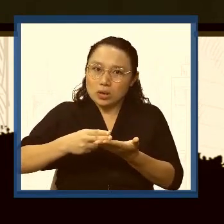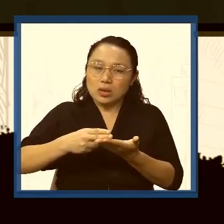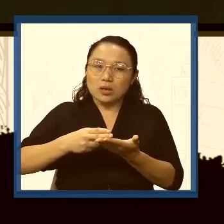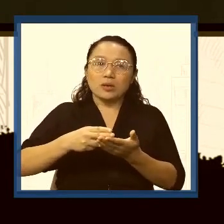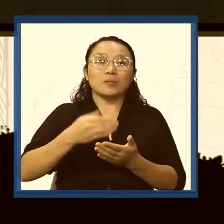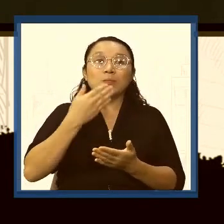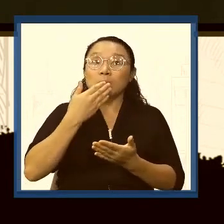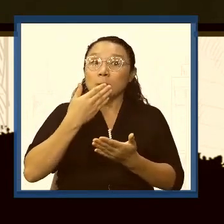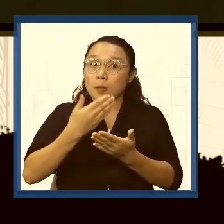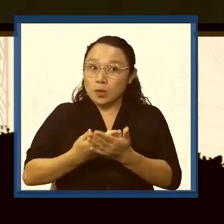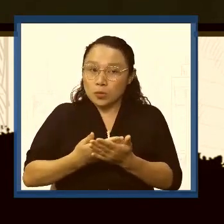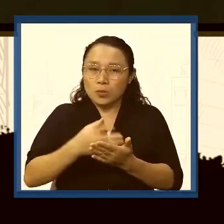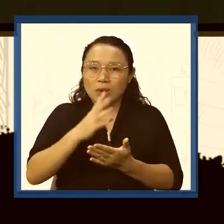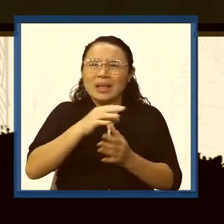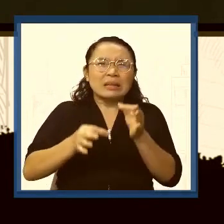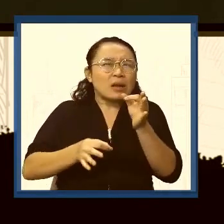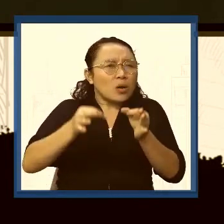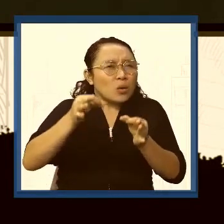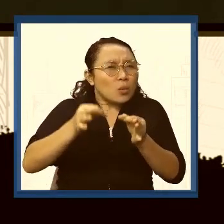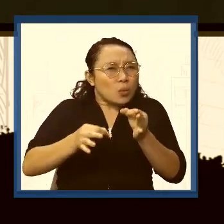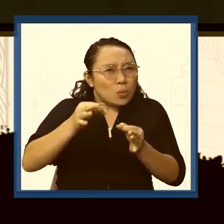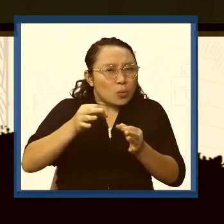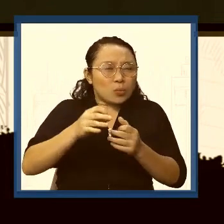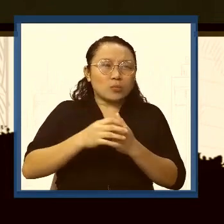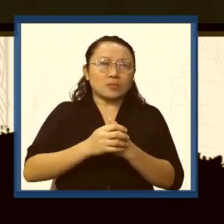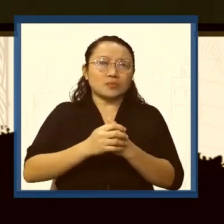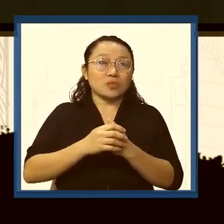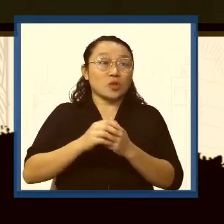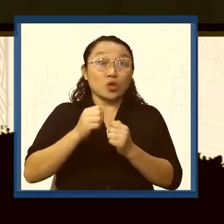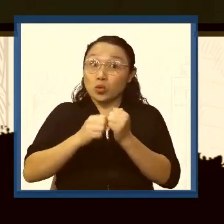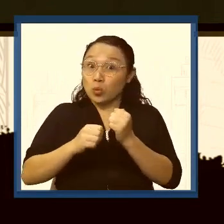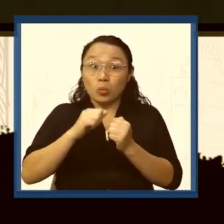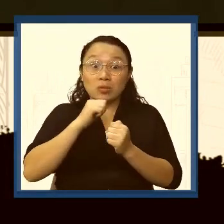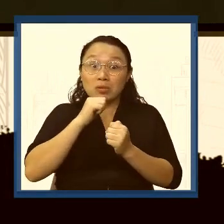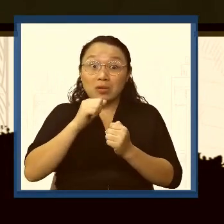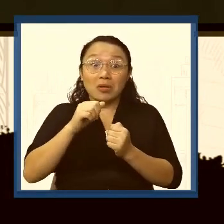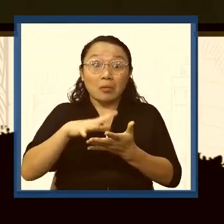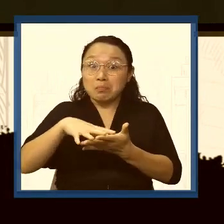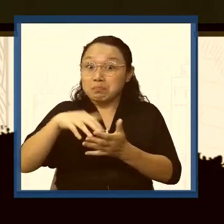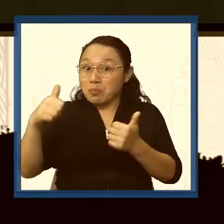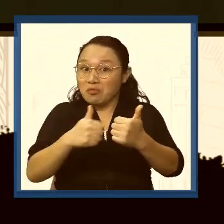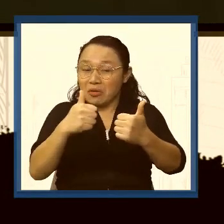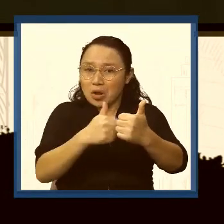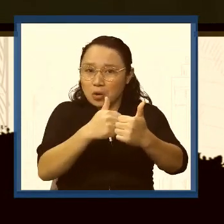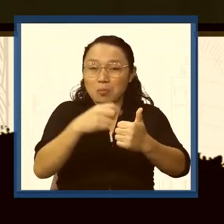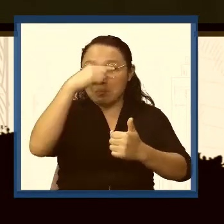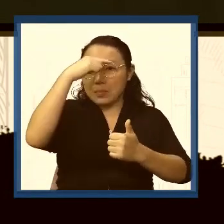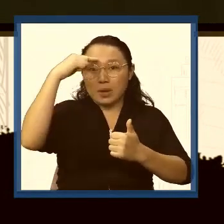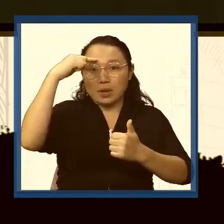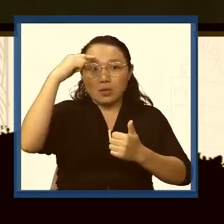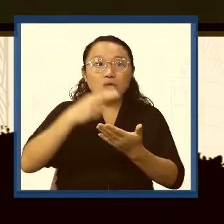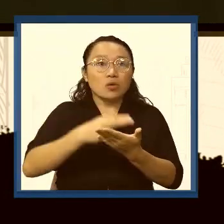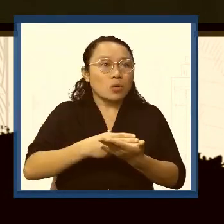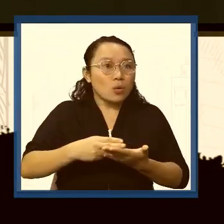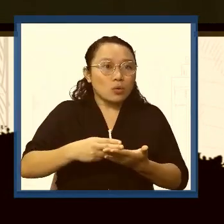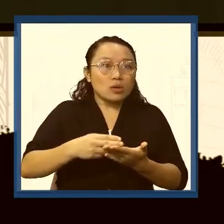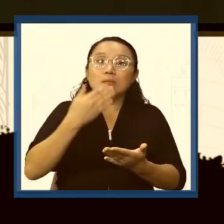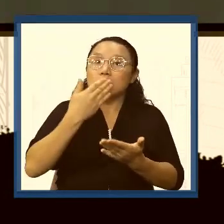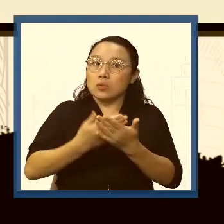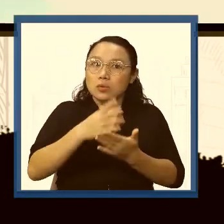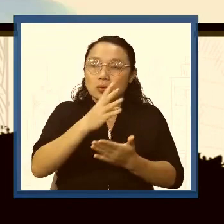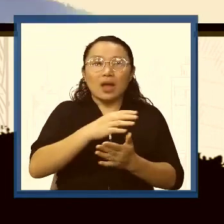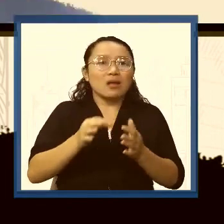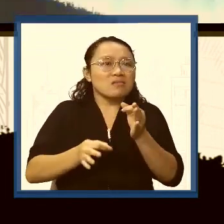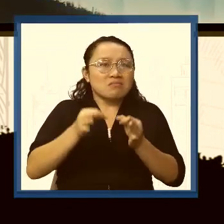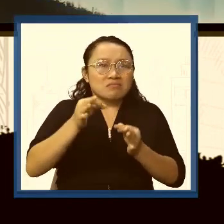Matarong og maayo. Dili da ikabalkansi kung yung batunan ang sugo sa Dios kay kini balaan, matarong og